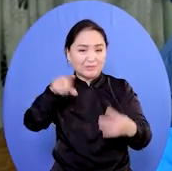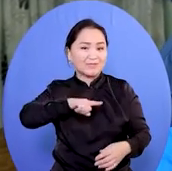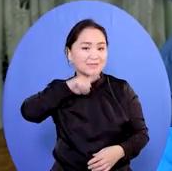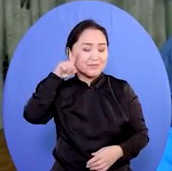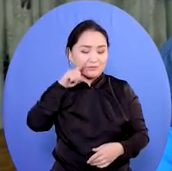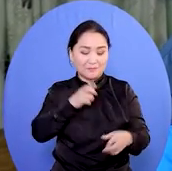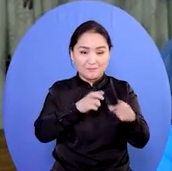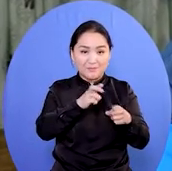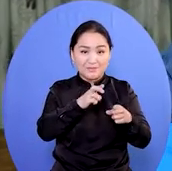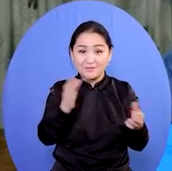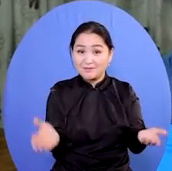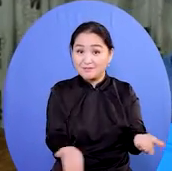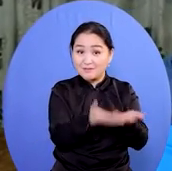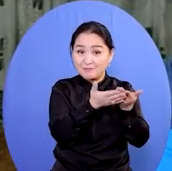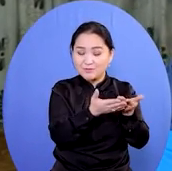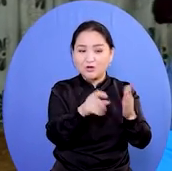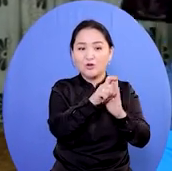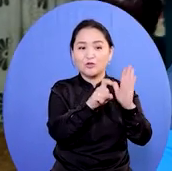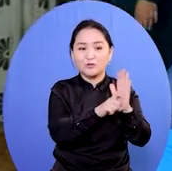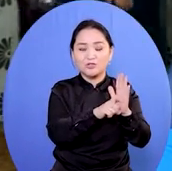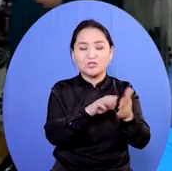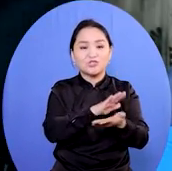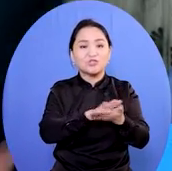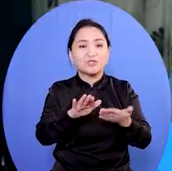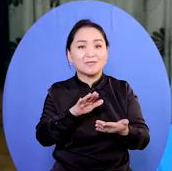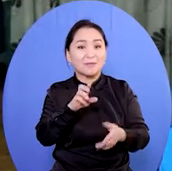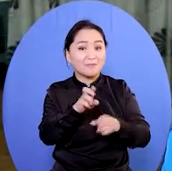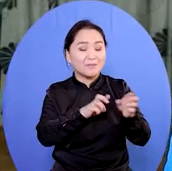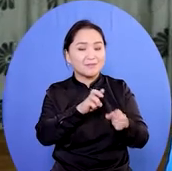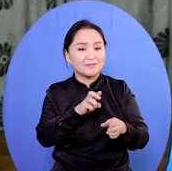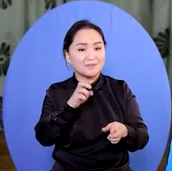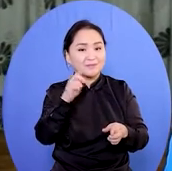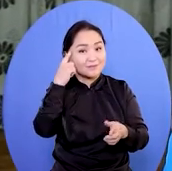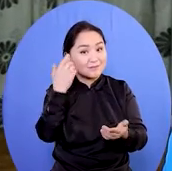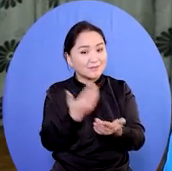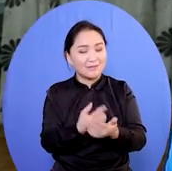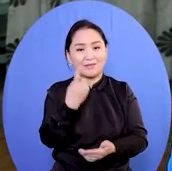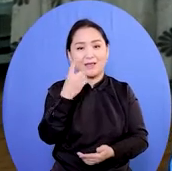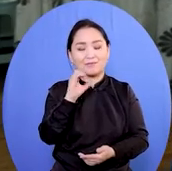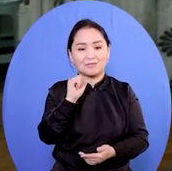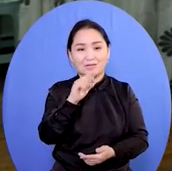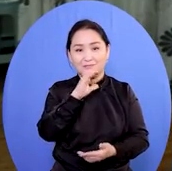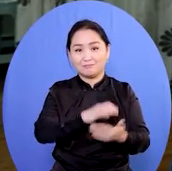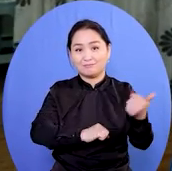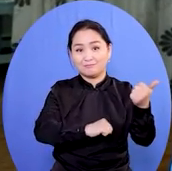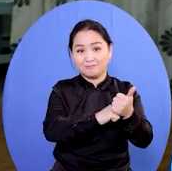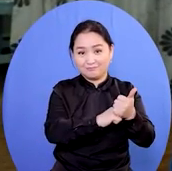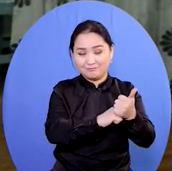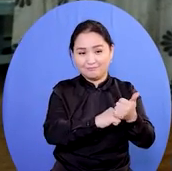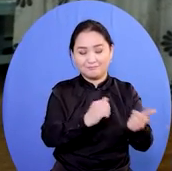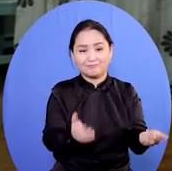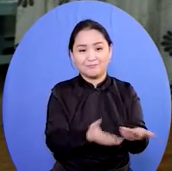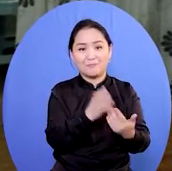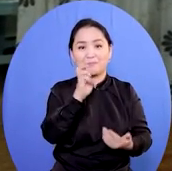гарааны бизнесийг дэмжих хөтөлбөрийг зарласан байгаа. За шилдэг бизнес санаанд 10 сая төгрөг хүртэлх мөнгөний нэмжлэгийг үзүүлсэн. За